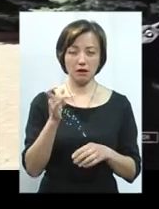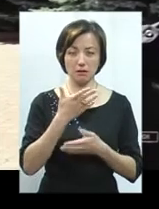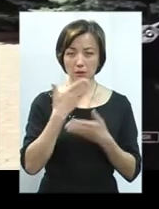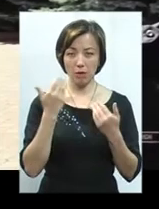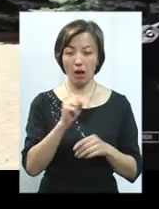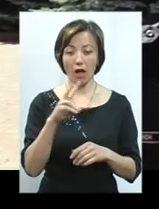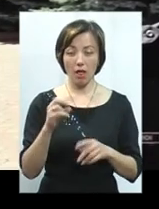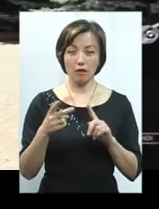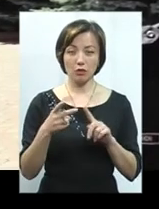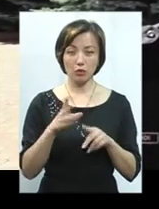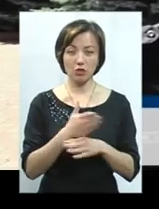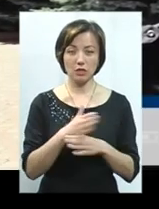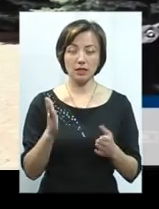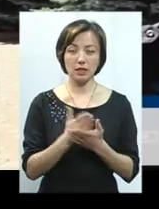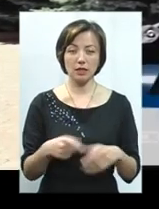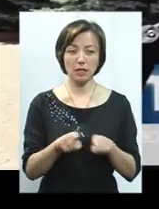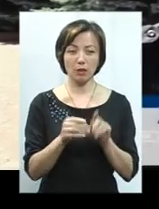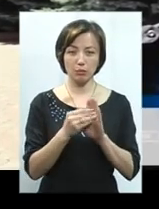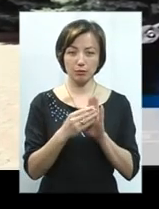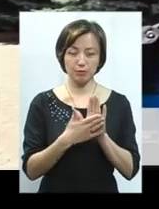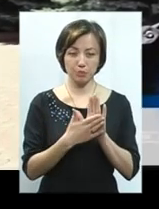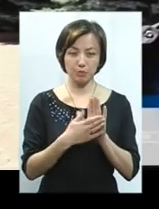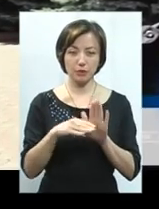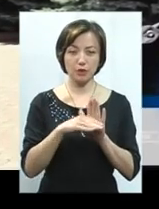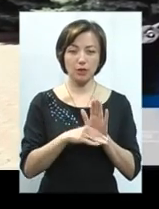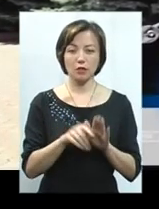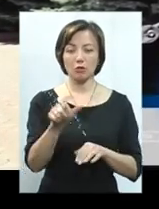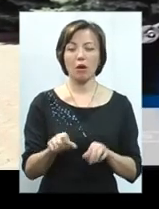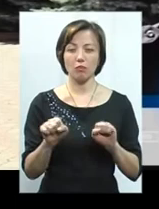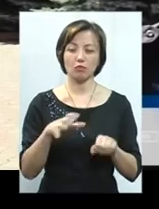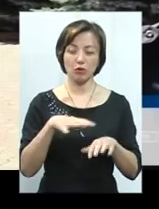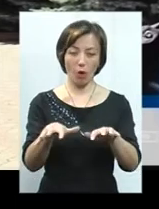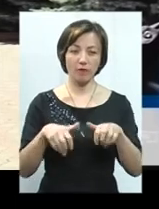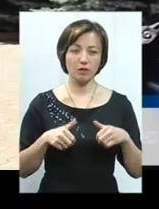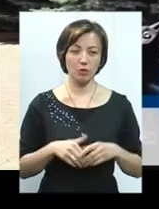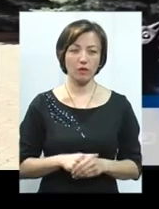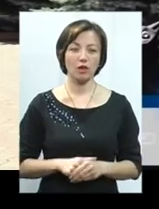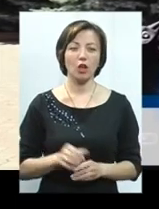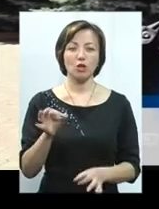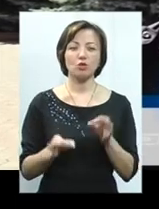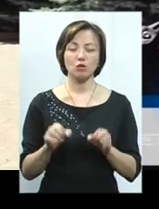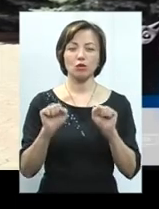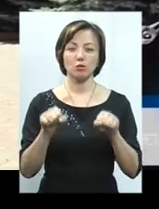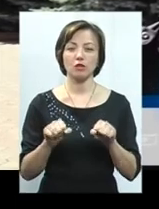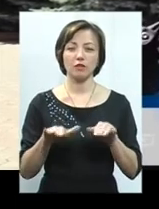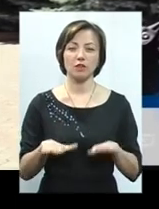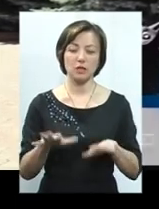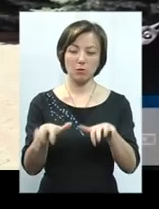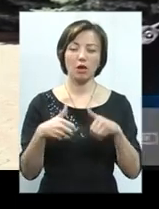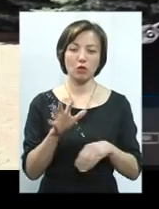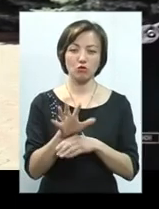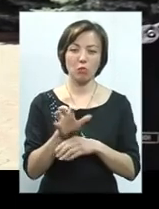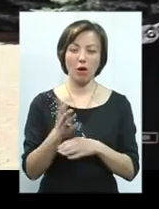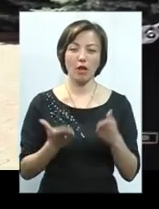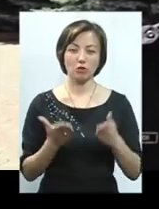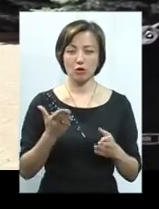в другій частині є такий підпункт, де собака може бути конфіскована. Тобто суд може вирішити забрати собаку, якщо